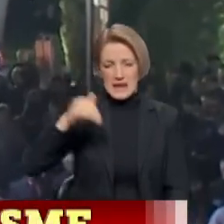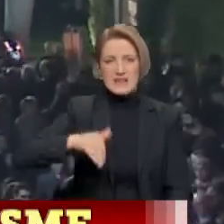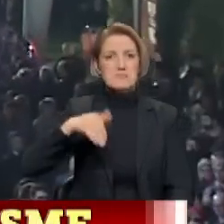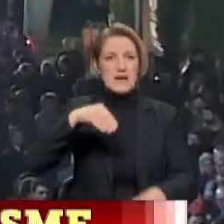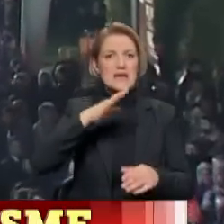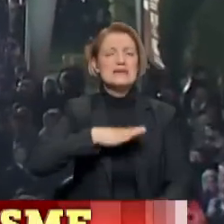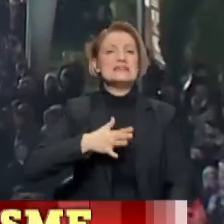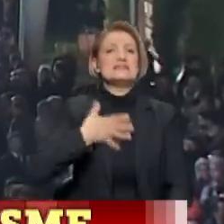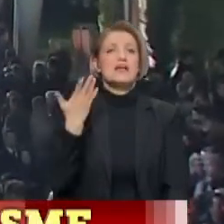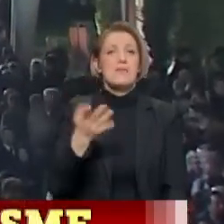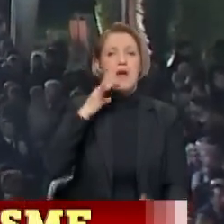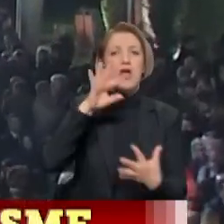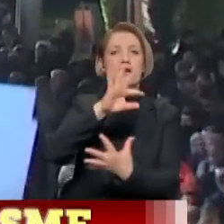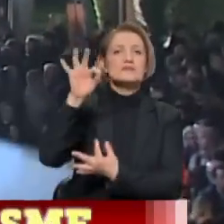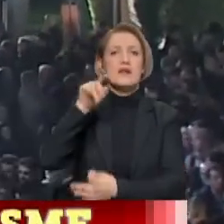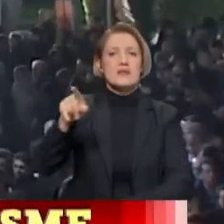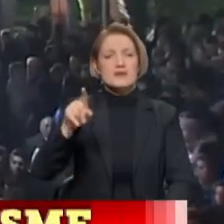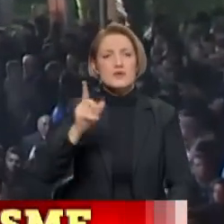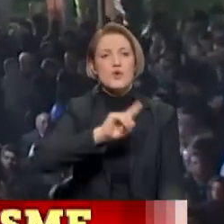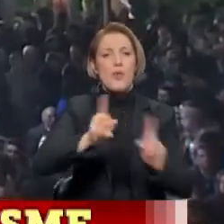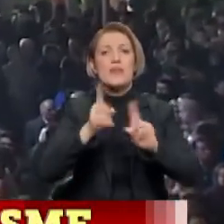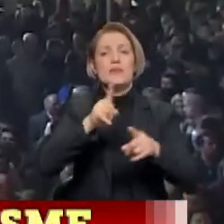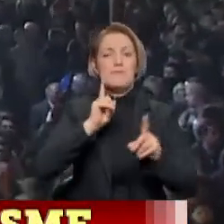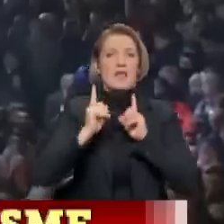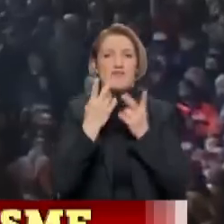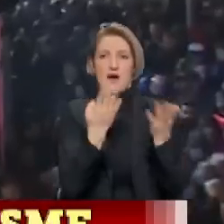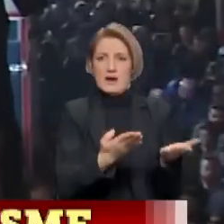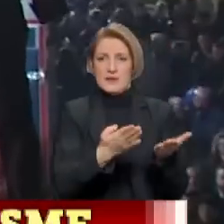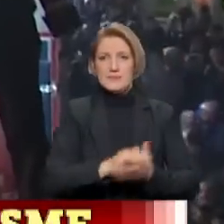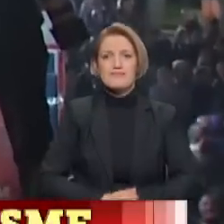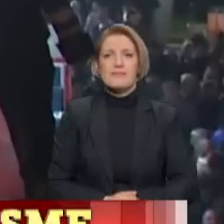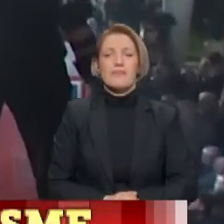getirmek istemeyen insanların yönettiği bir davadır.